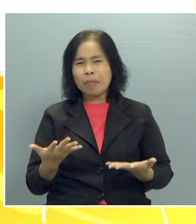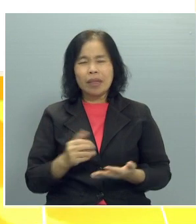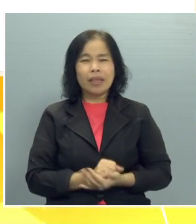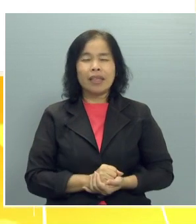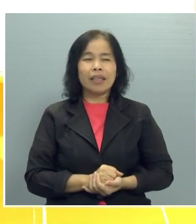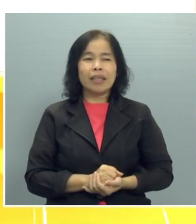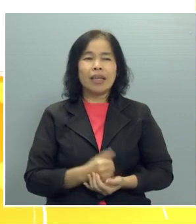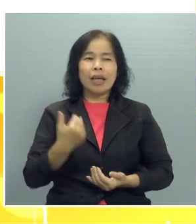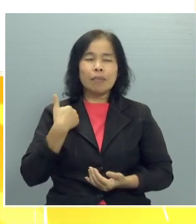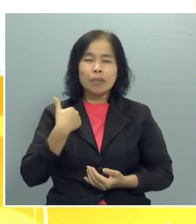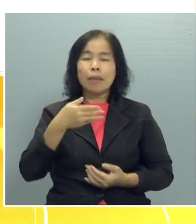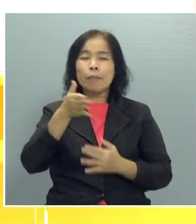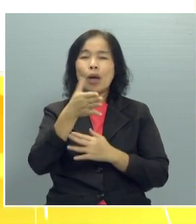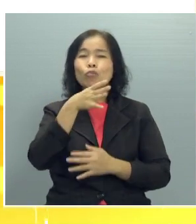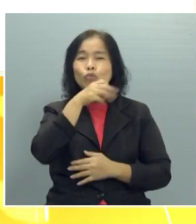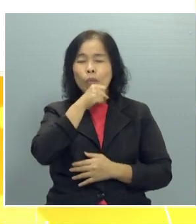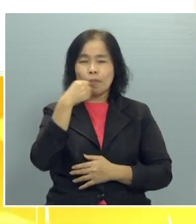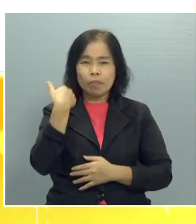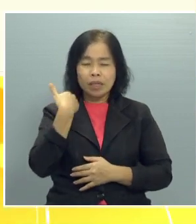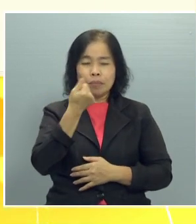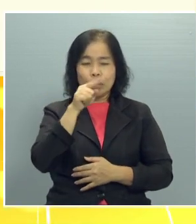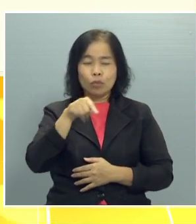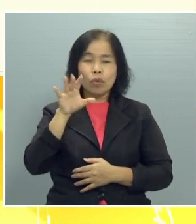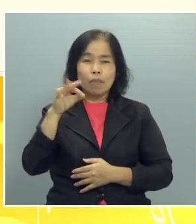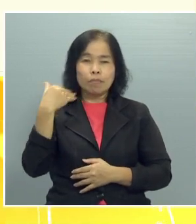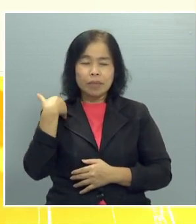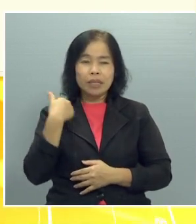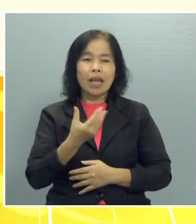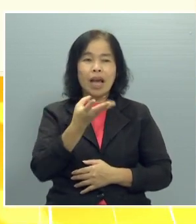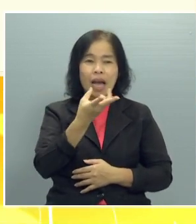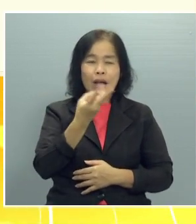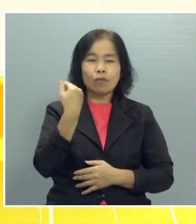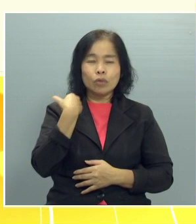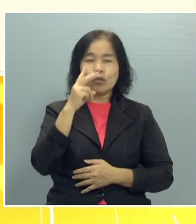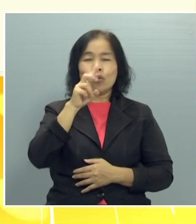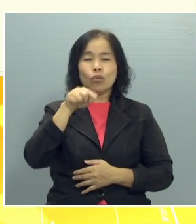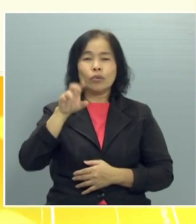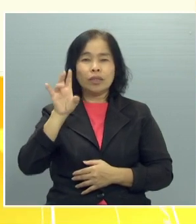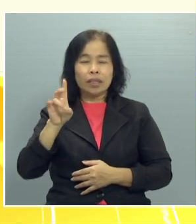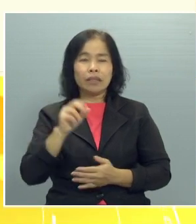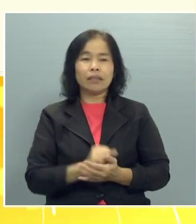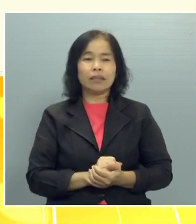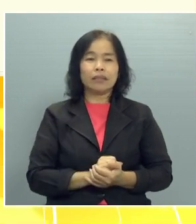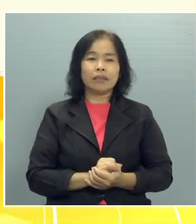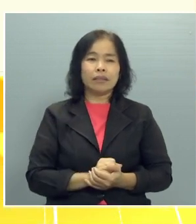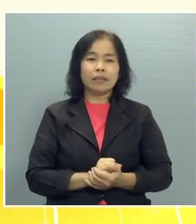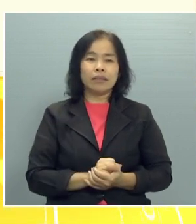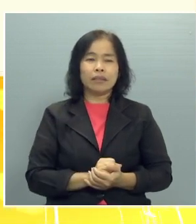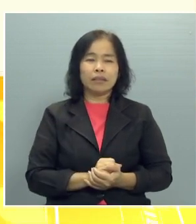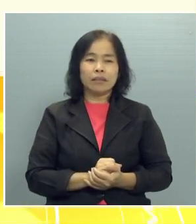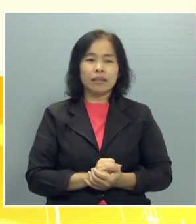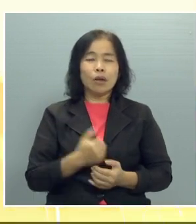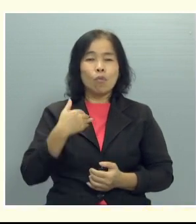มีอย่างแซลมอนเนี่ย 11.9นะแล้วก็มีข้าวเนี่ย 2.7เนื้อมีอะไรบ้างเนี่ย